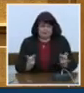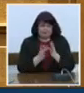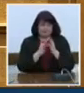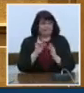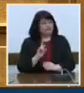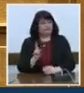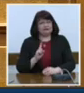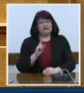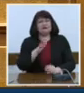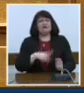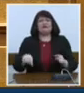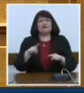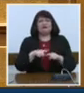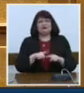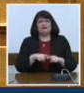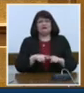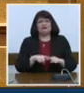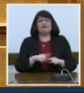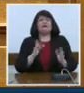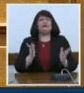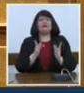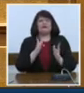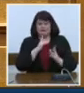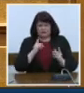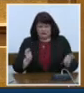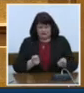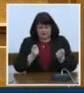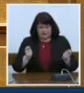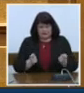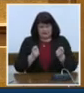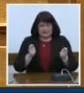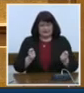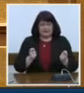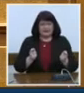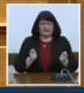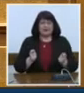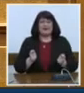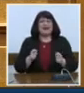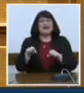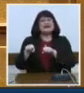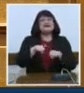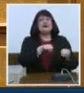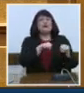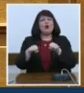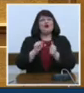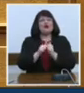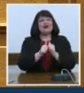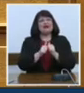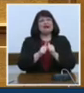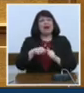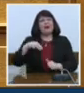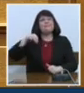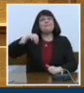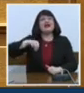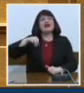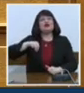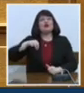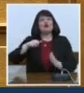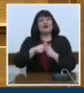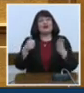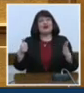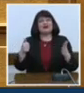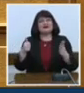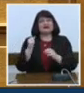χώρα μας όλα αυτά ξεκίνησαν από την μαρτυρία της Σοφίας Μπεκατόρου στις 16 Ιανουαρίου, θέλω να θυμίσω, σε